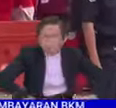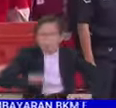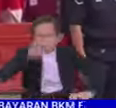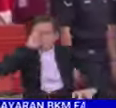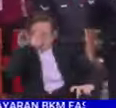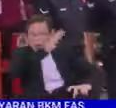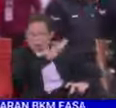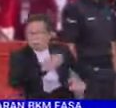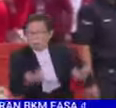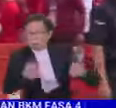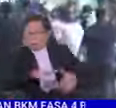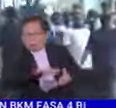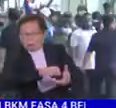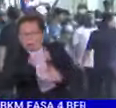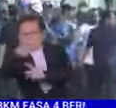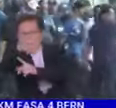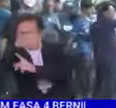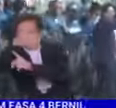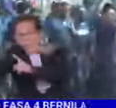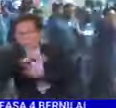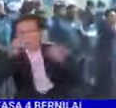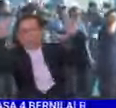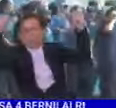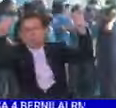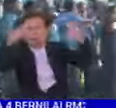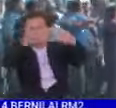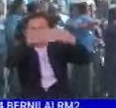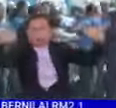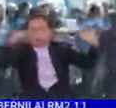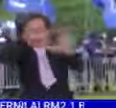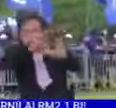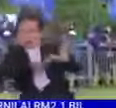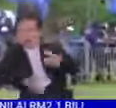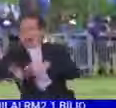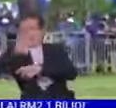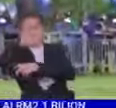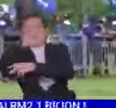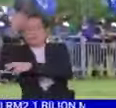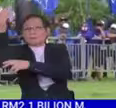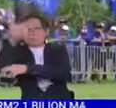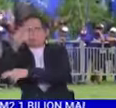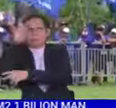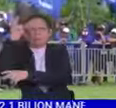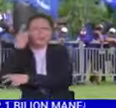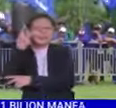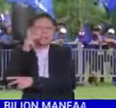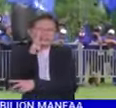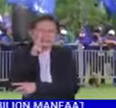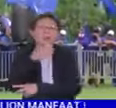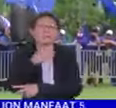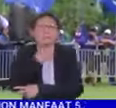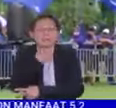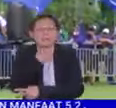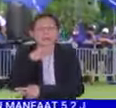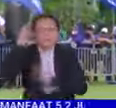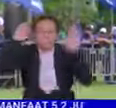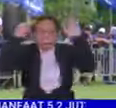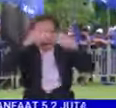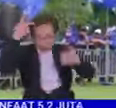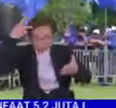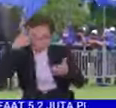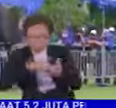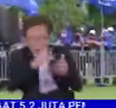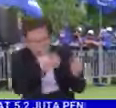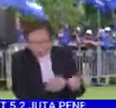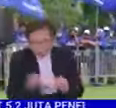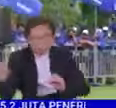dan insiden merosakkan bendera serta sepanduk. Selain itu, 8 ceramah politik di Kedah, Perak dan Pahang dikesan